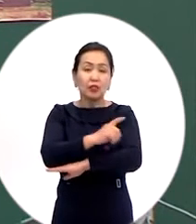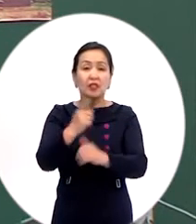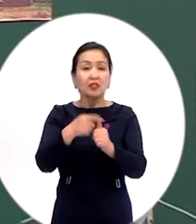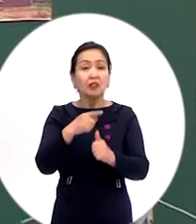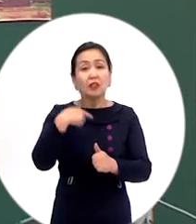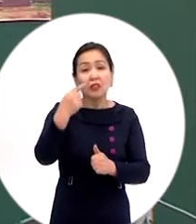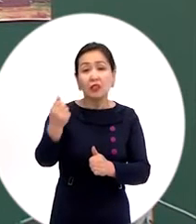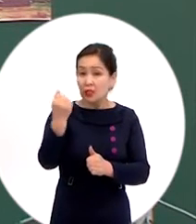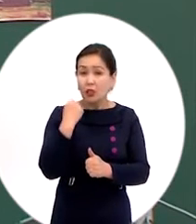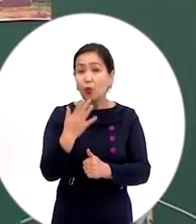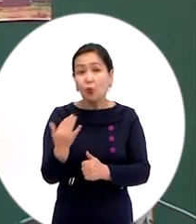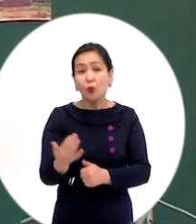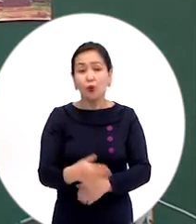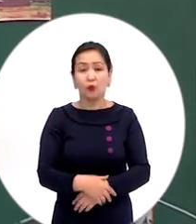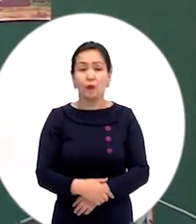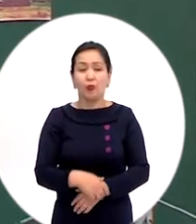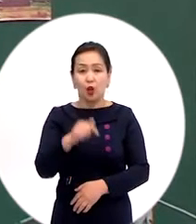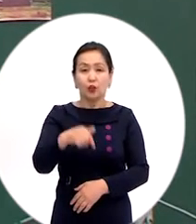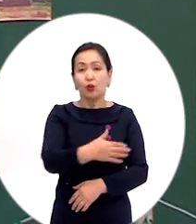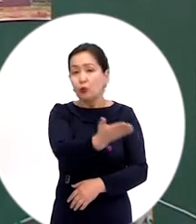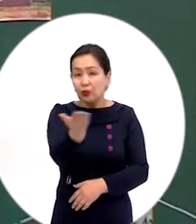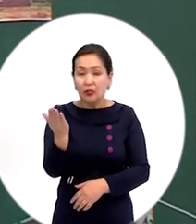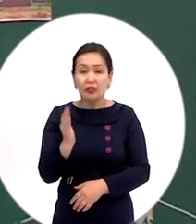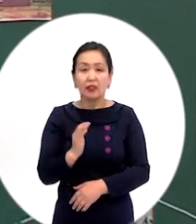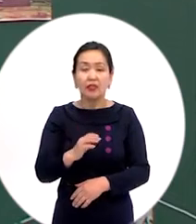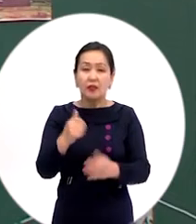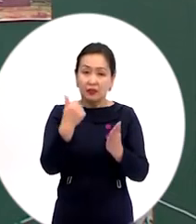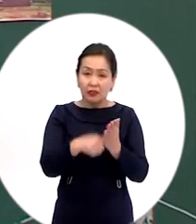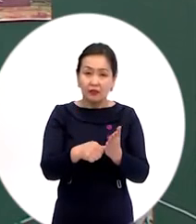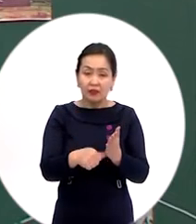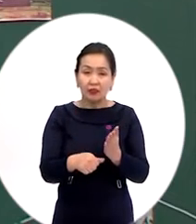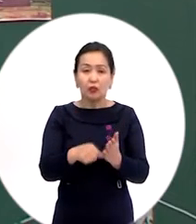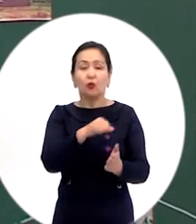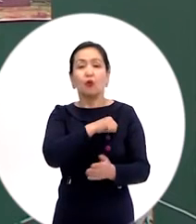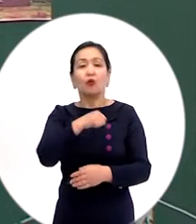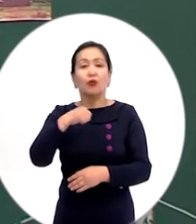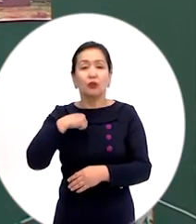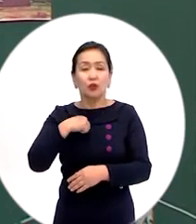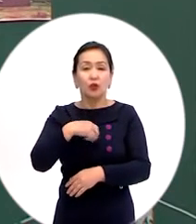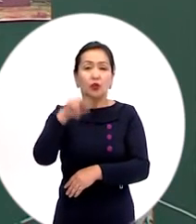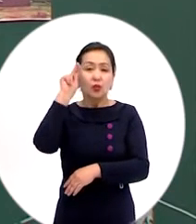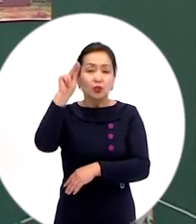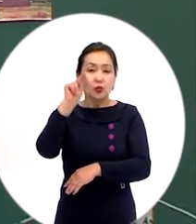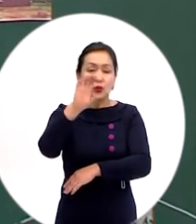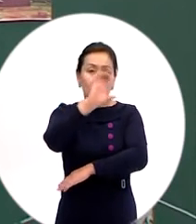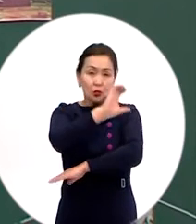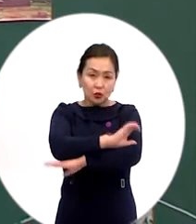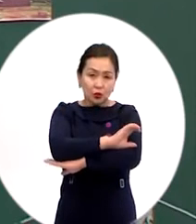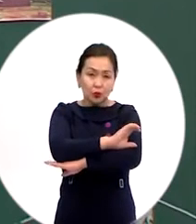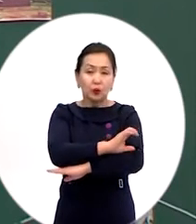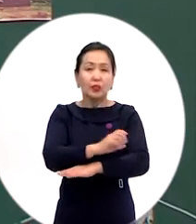чадах уу? За, тэгвэл одоо бүгдээрээ дэвтэр дээрээ өөрийнхөө сурдаг